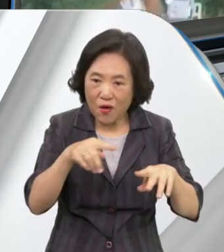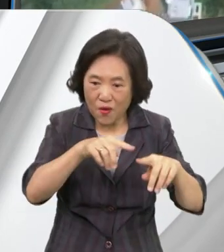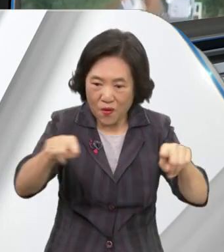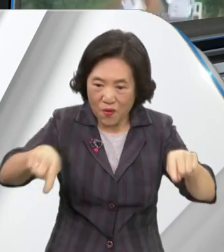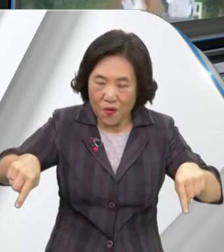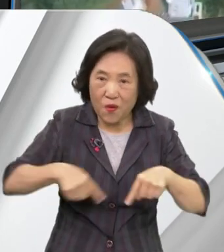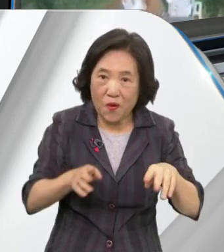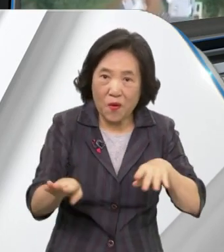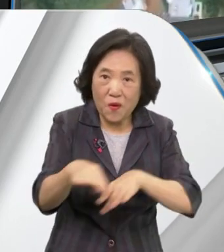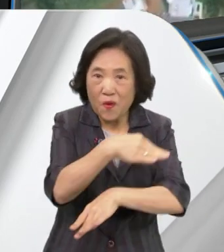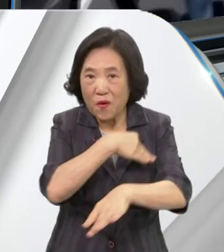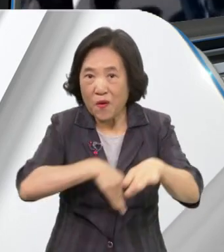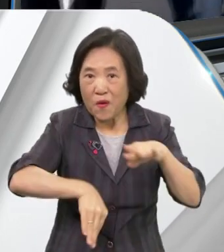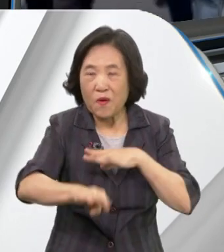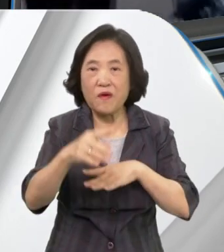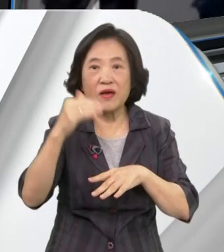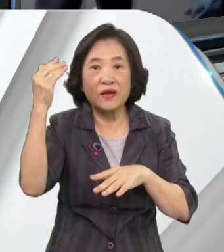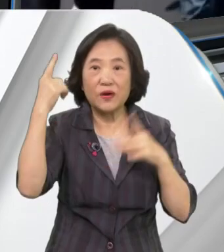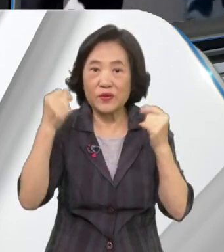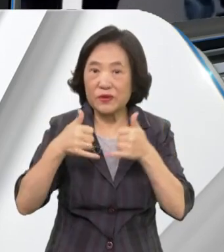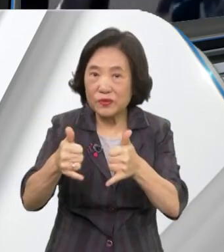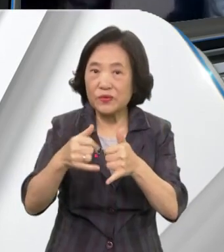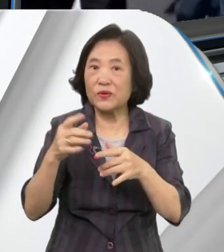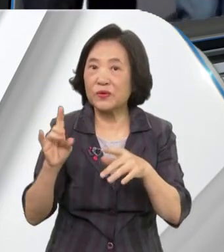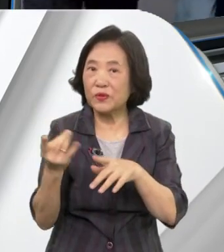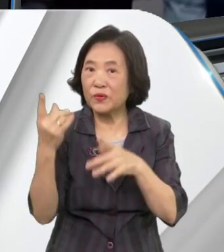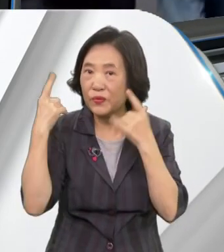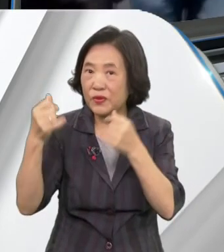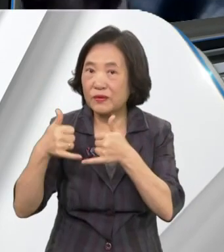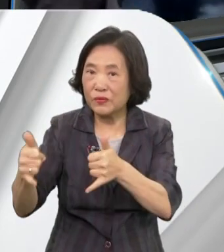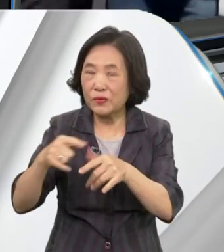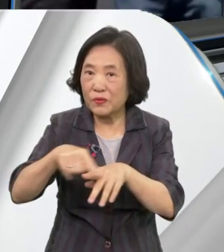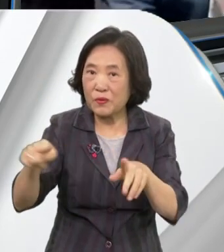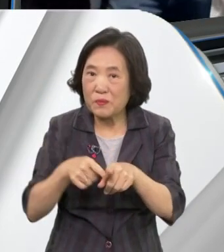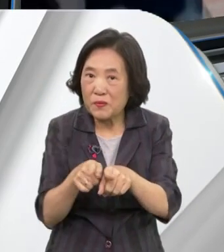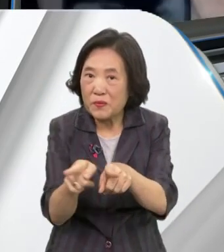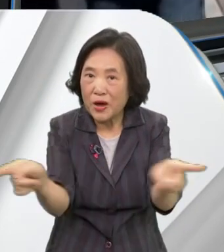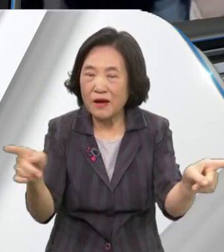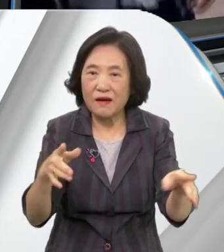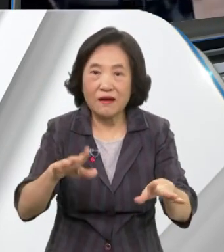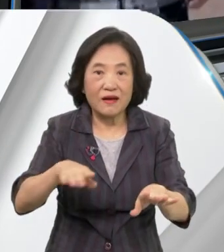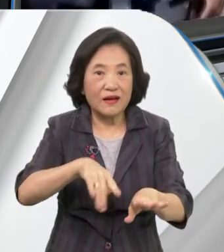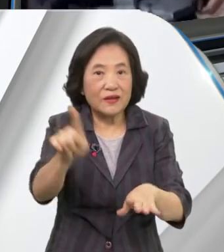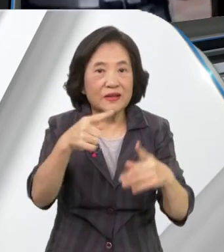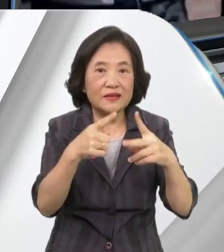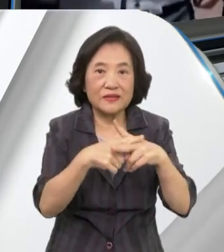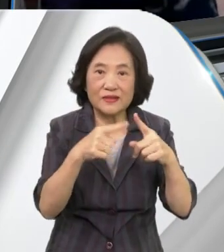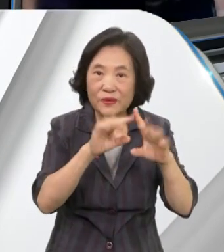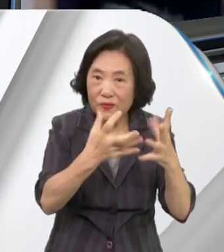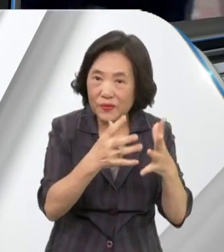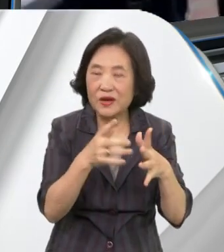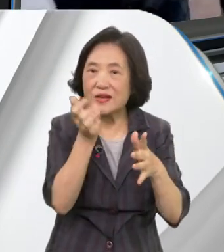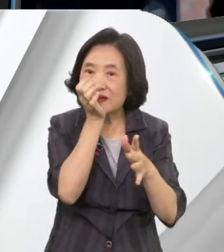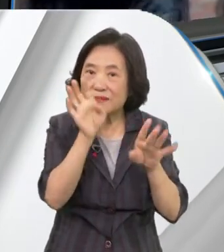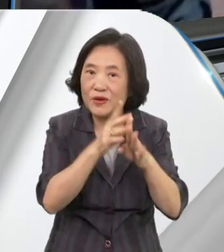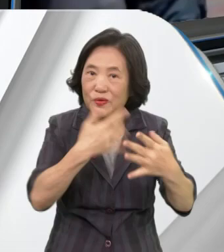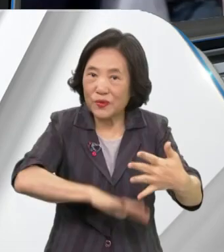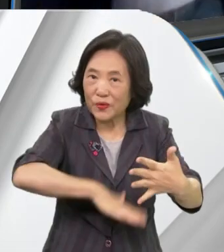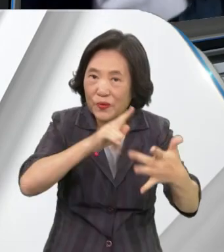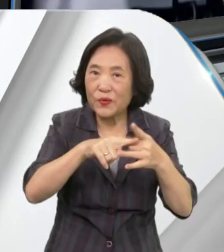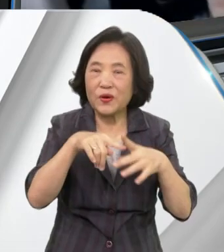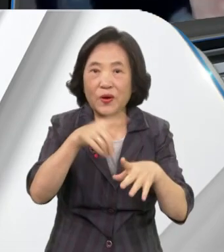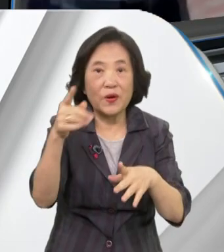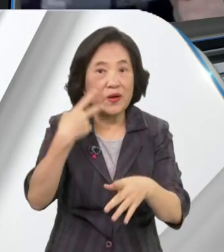的插图，连到公园路还有留言路的平面道路，做的提高器像小人管、上门水